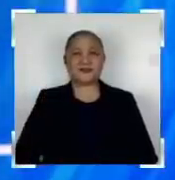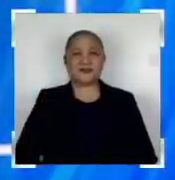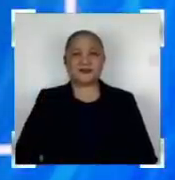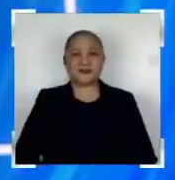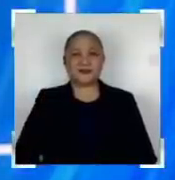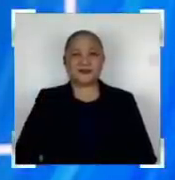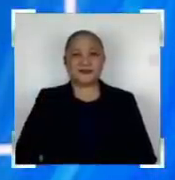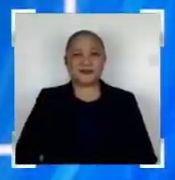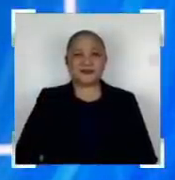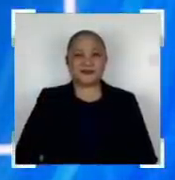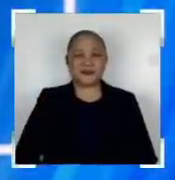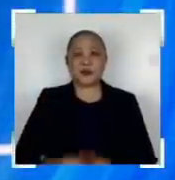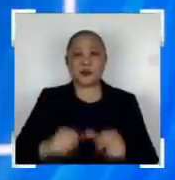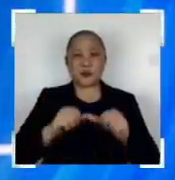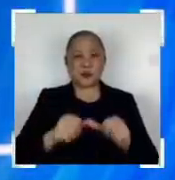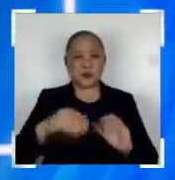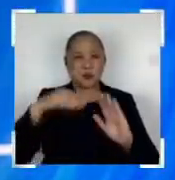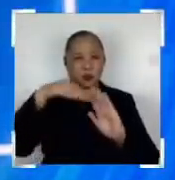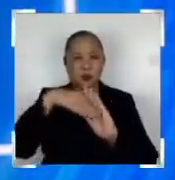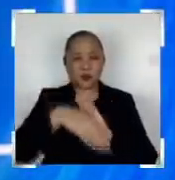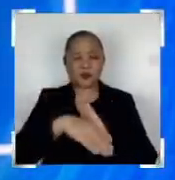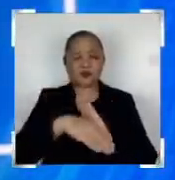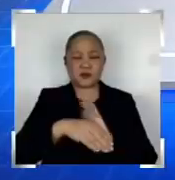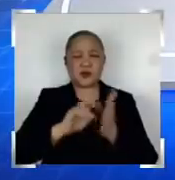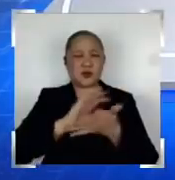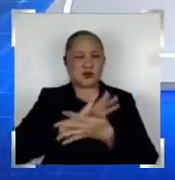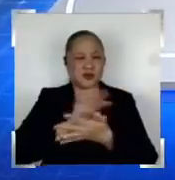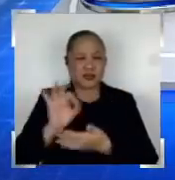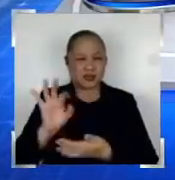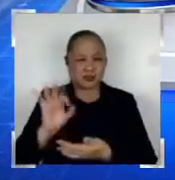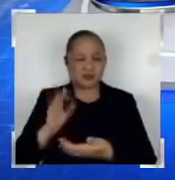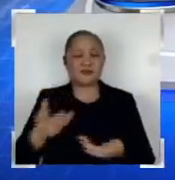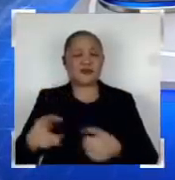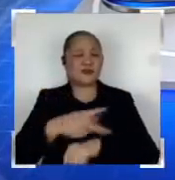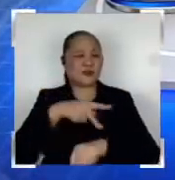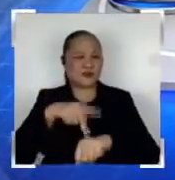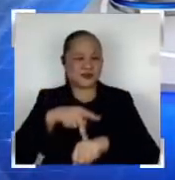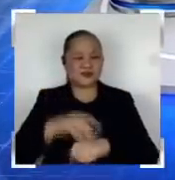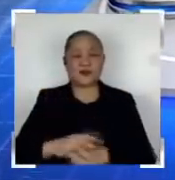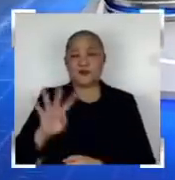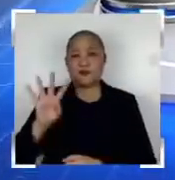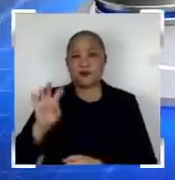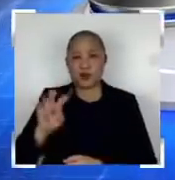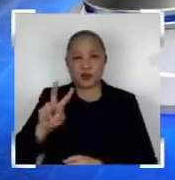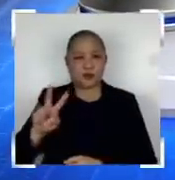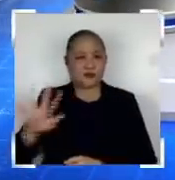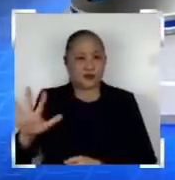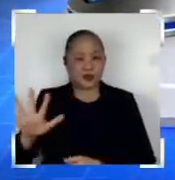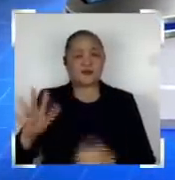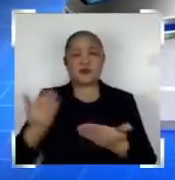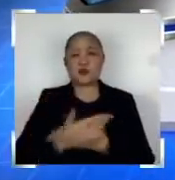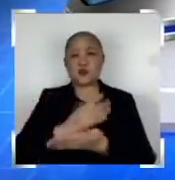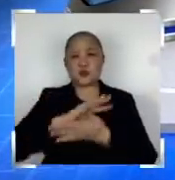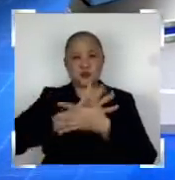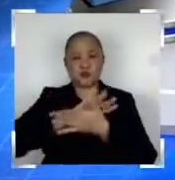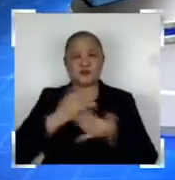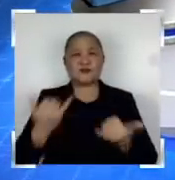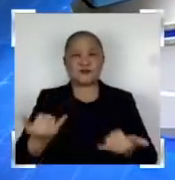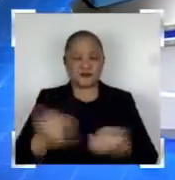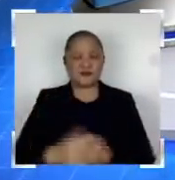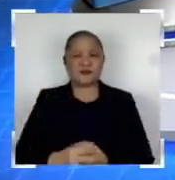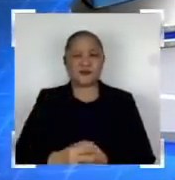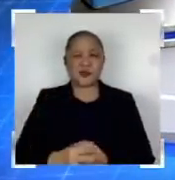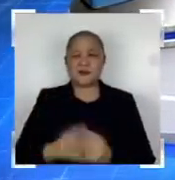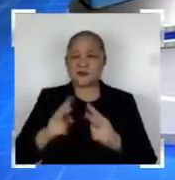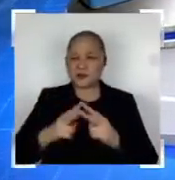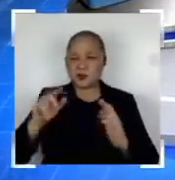Patuloy ang pagbaba ng kaso ng COVID-19 sa bansa. 425 ang new cases ngayong araw, pinakabababa sa nakalipas